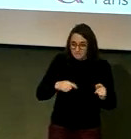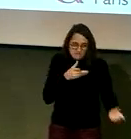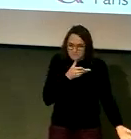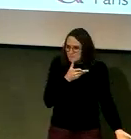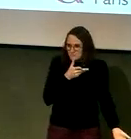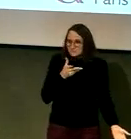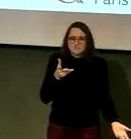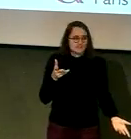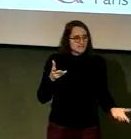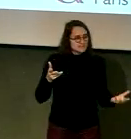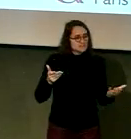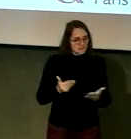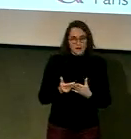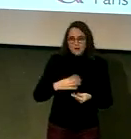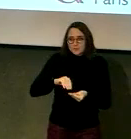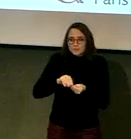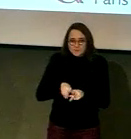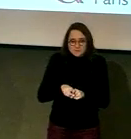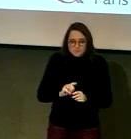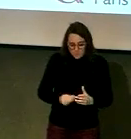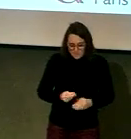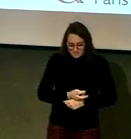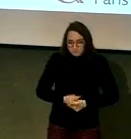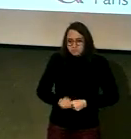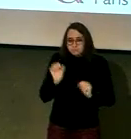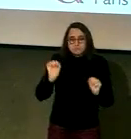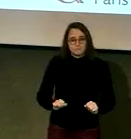faisable et ça peut être dangereux pour le fœtus. Ça, on va essayer aussi